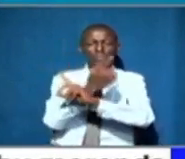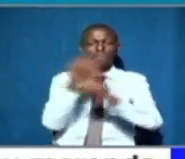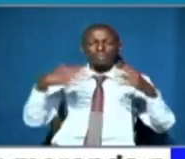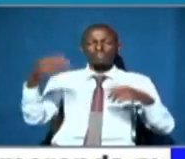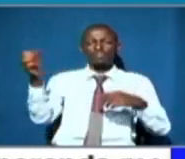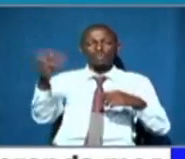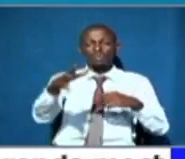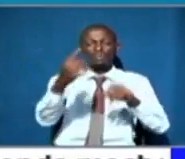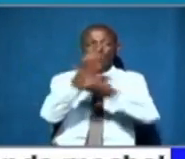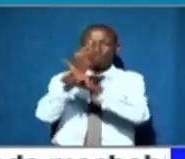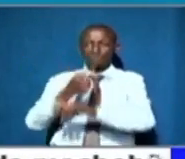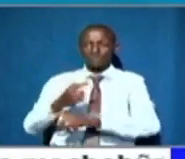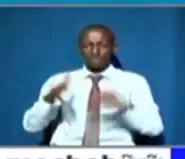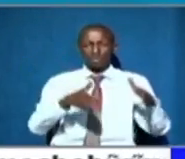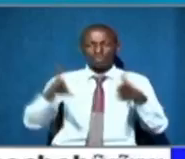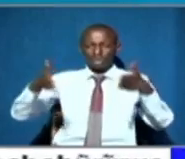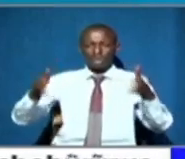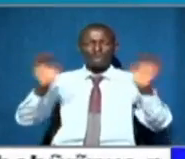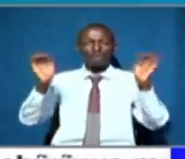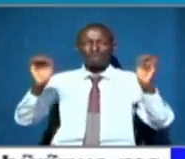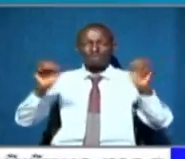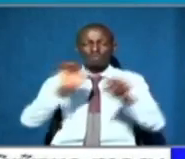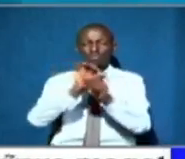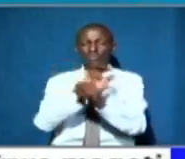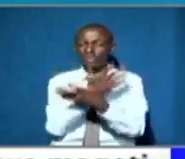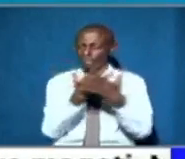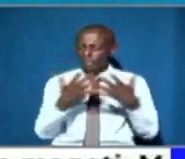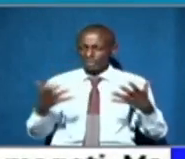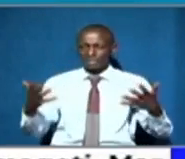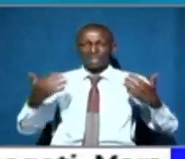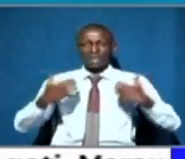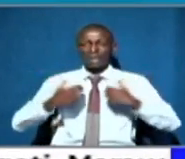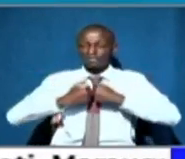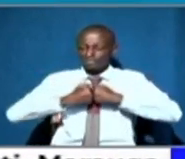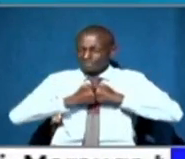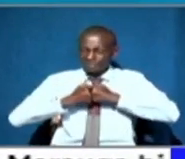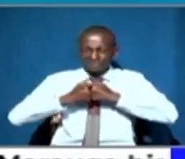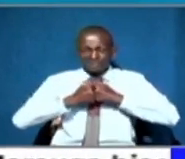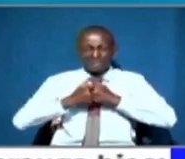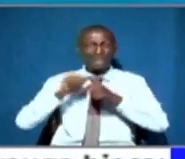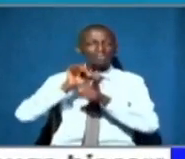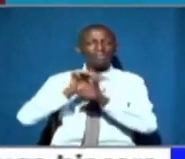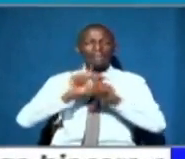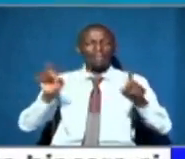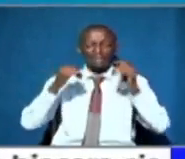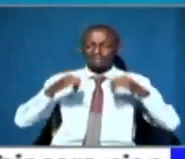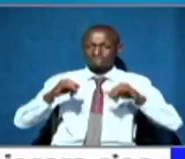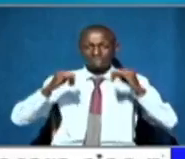kukuraya runa fadhi taishu matikuona kuku ni maudu maigie hena complication nyige no ni ukugeria hari